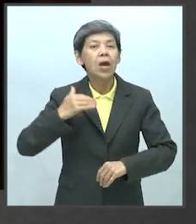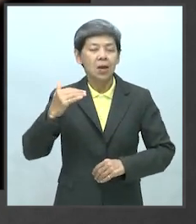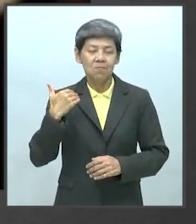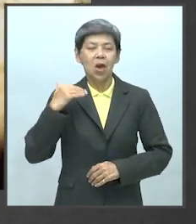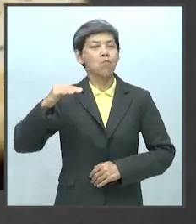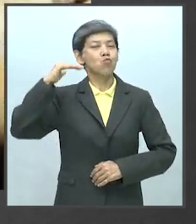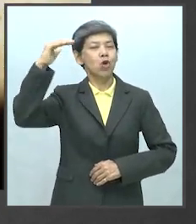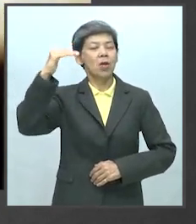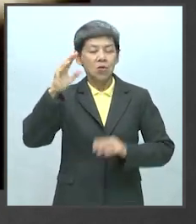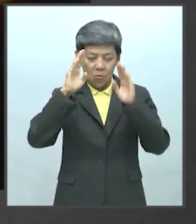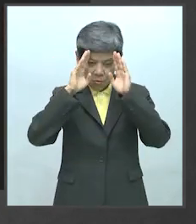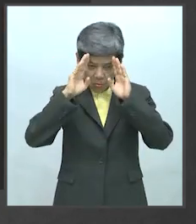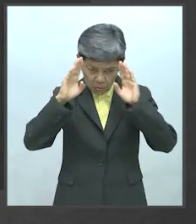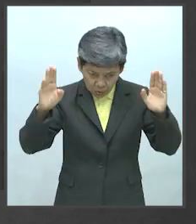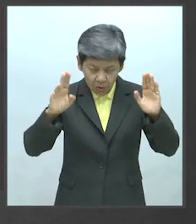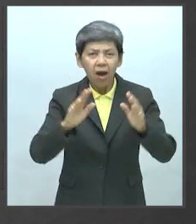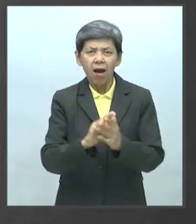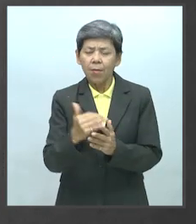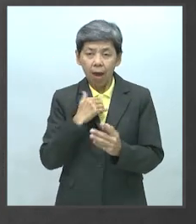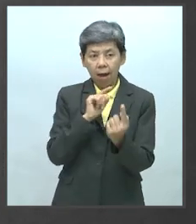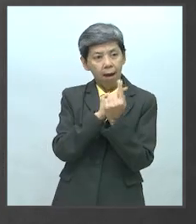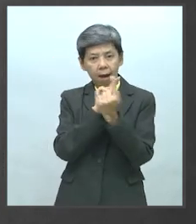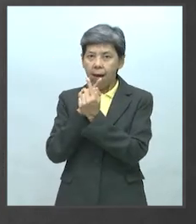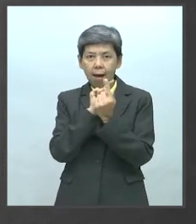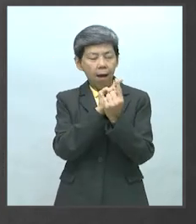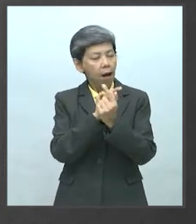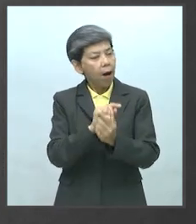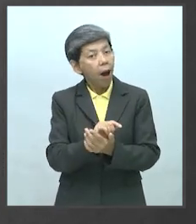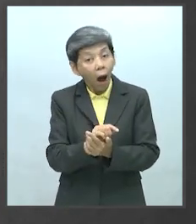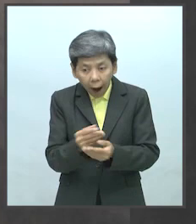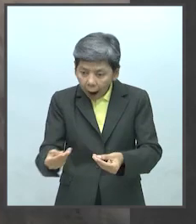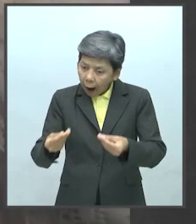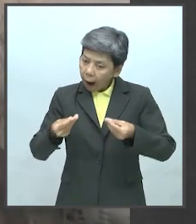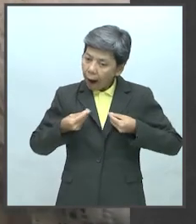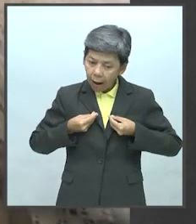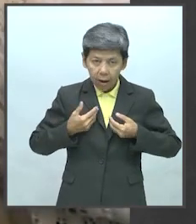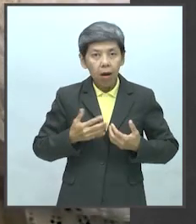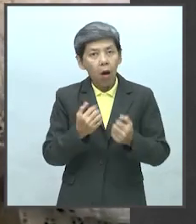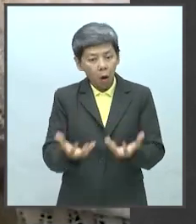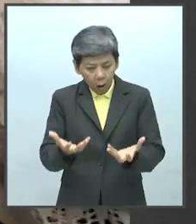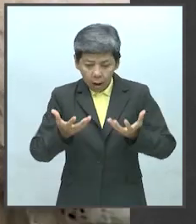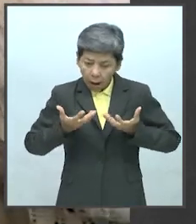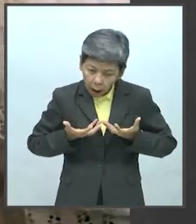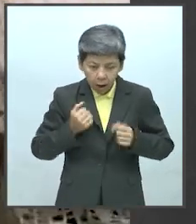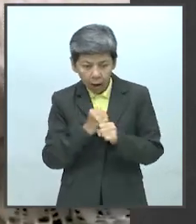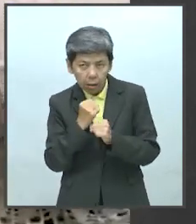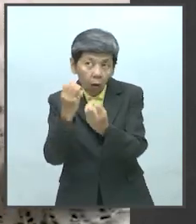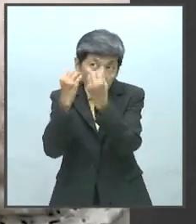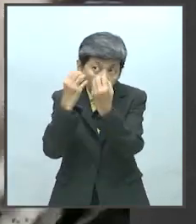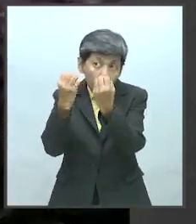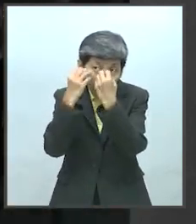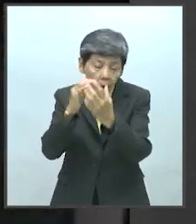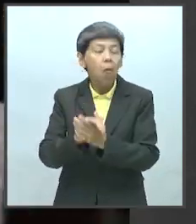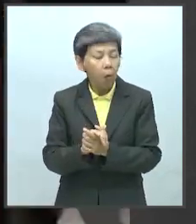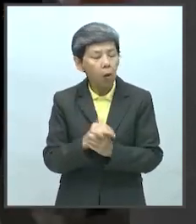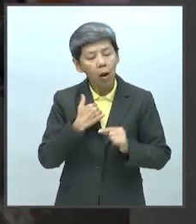พวกผู้ใหญ่นะครับหรือผู้รู้ผู้ทรงคุณวุฒิต่างๆเวลาที่มาเจอเราก็มอบทั้งเครื่องมือ นะครับมอบทั้งองค์ความรู้วิธี